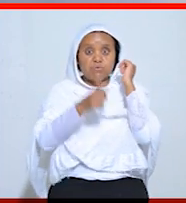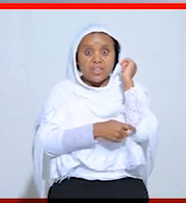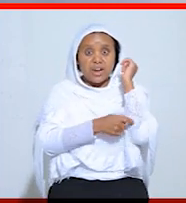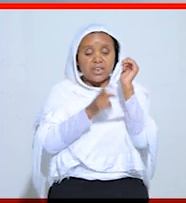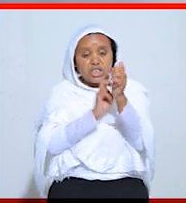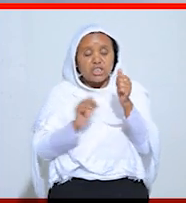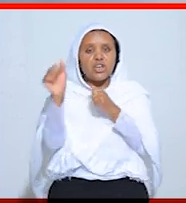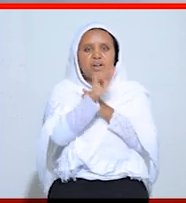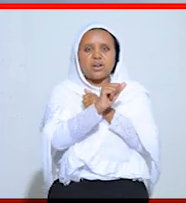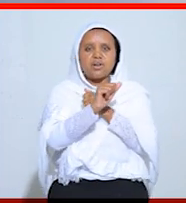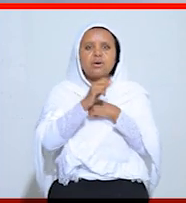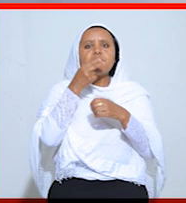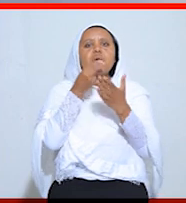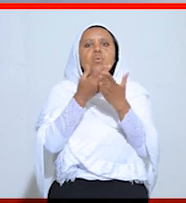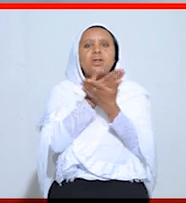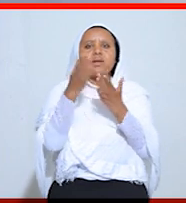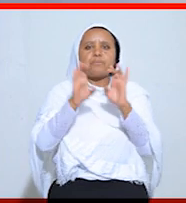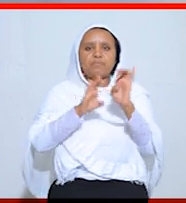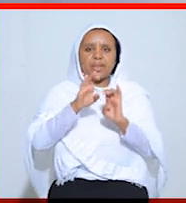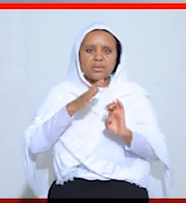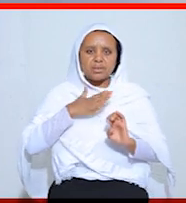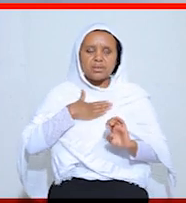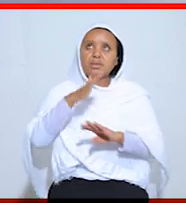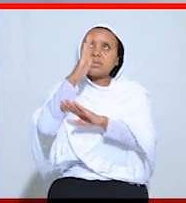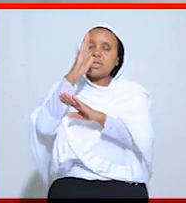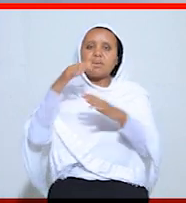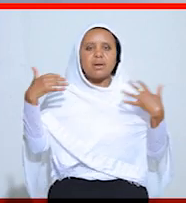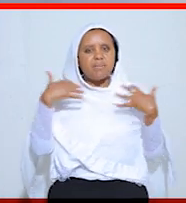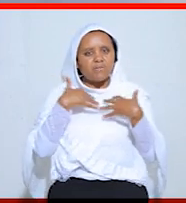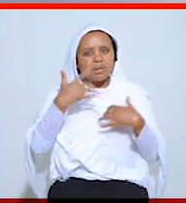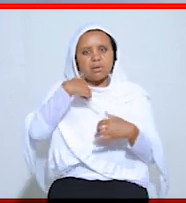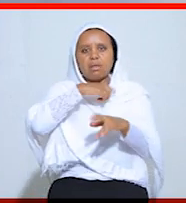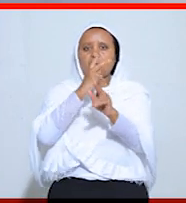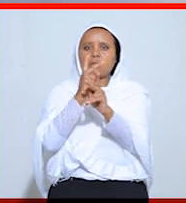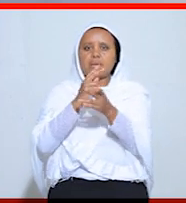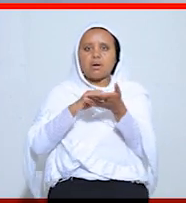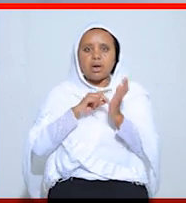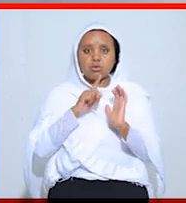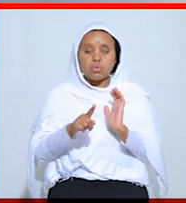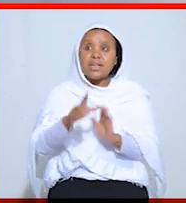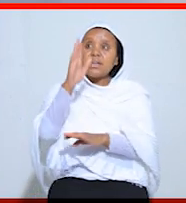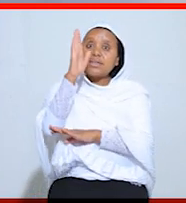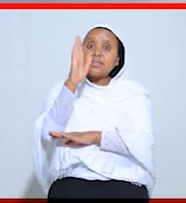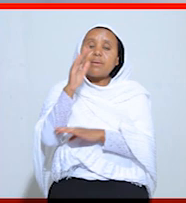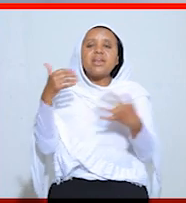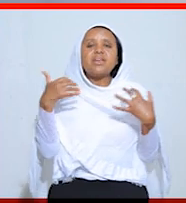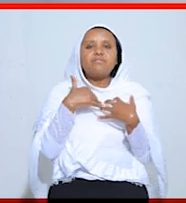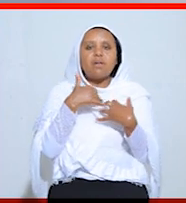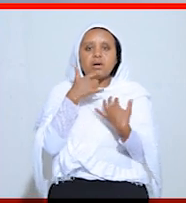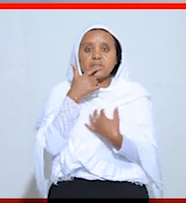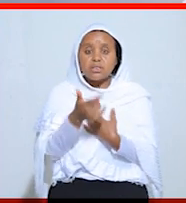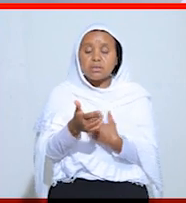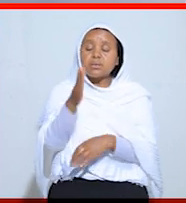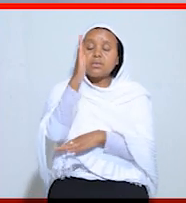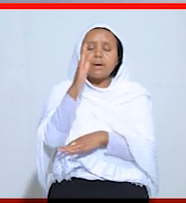ፈተና እንዲያሻግረን፣ በጎ ነገር እንዲያደርግልን እግዚአብሔርን መፍራት ከኛ ይተበቃል ማለት ነው። እግዚአብሔርን